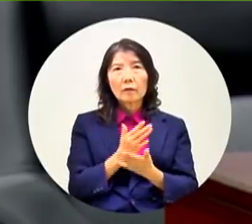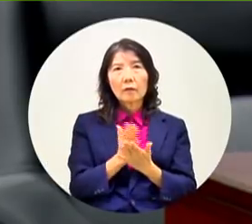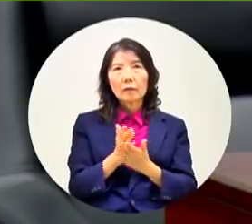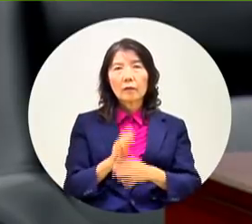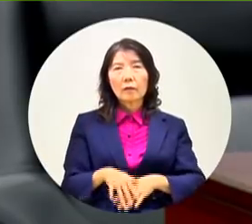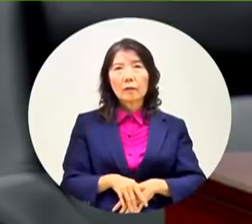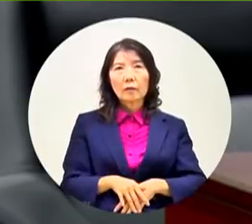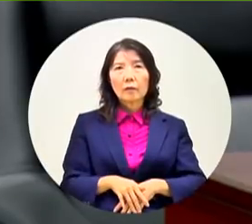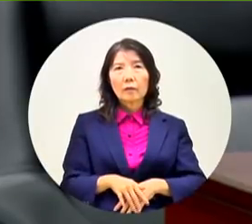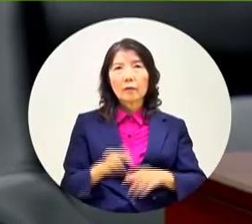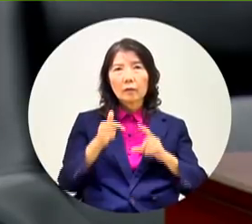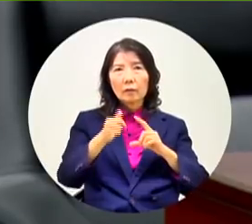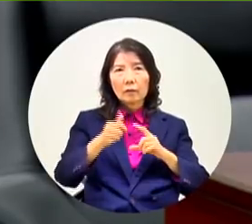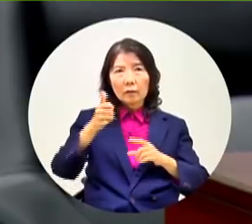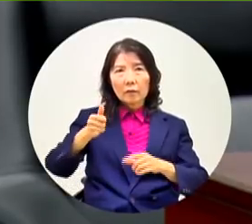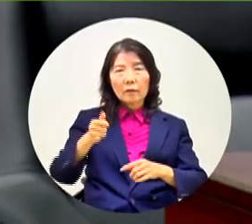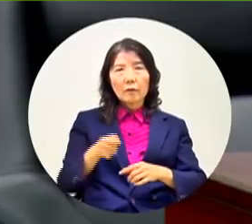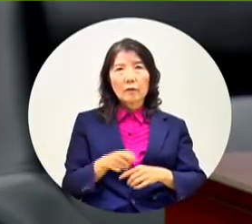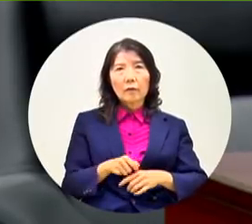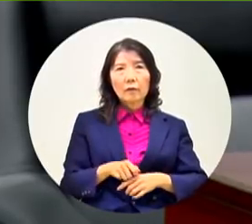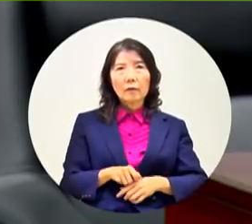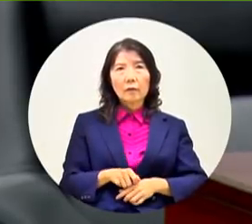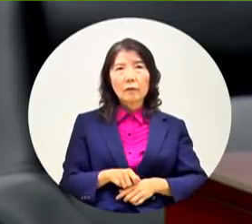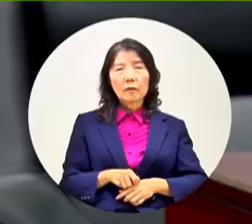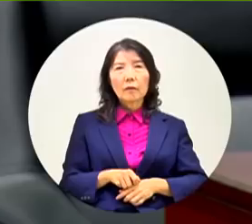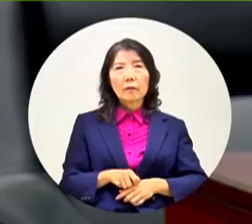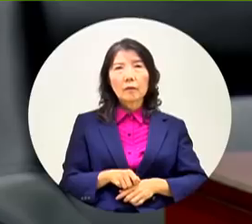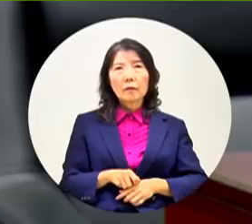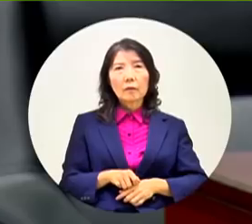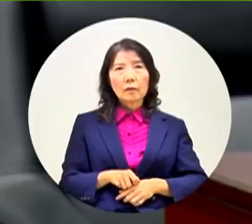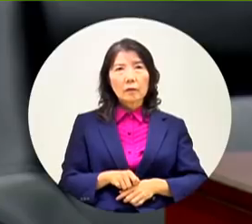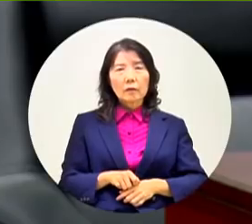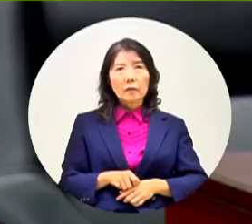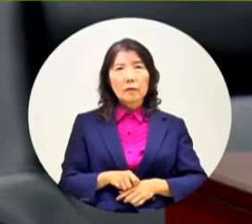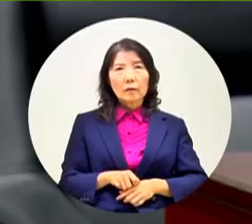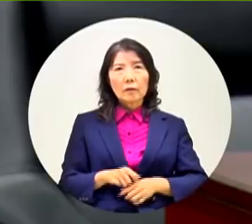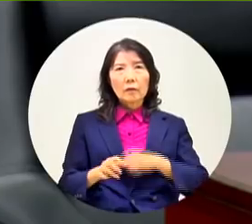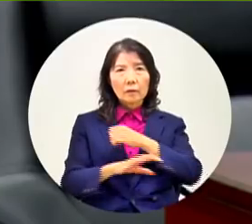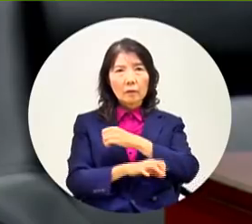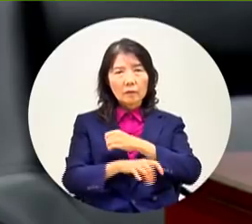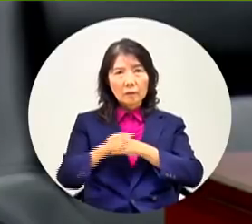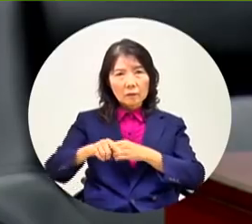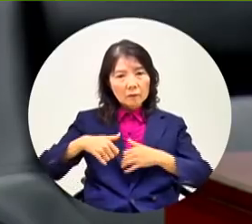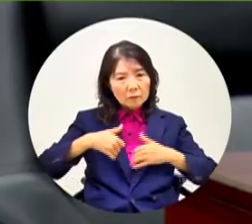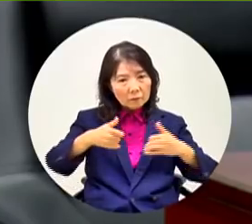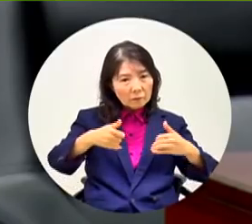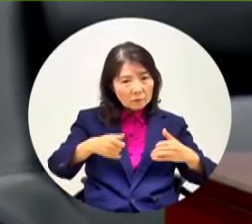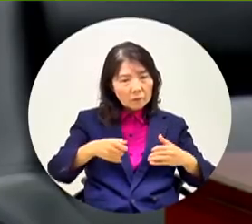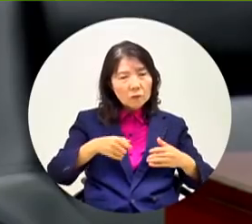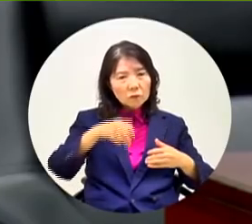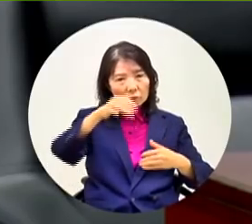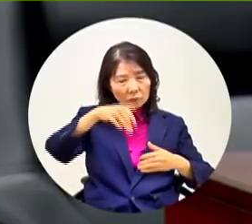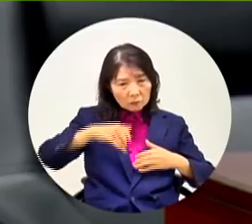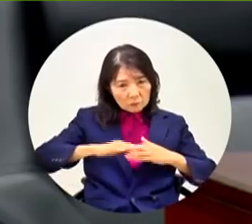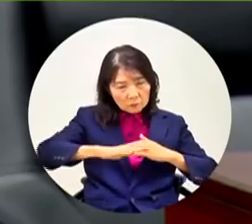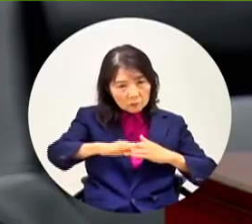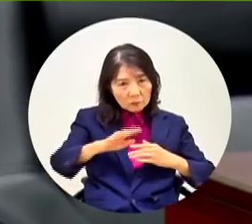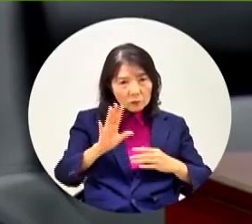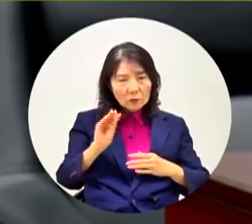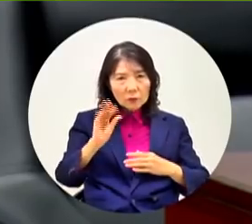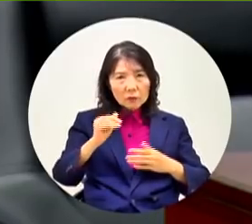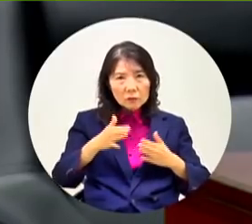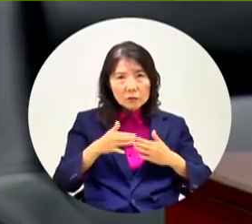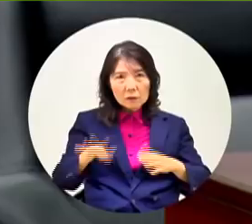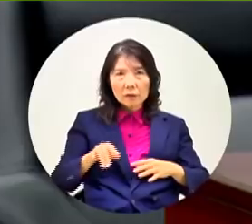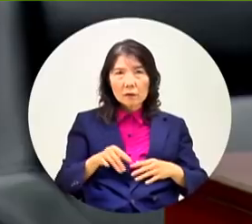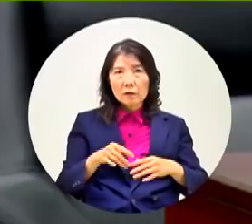长？区长是上咱基层，他上清楚迄条路需要铺或不需要铺。咱不要无需要铺，咱不要